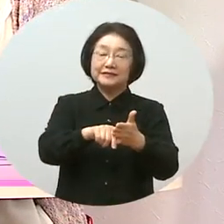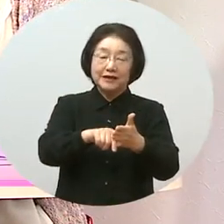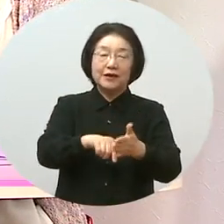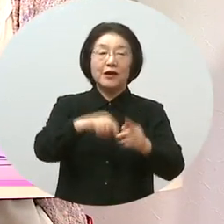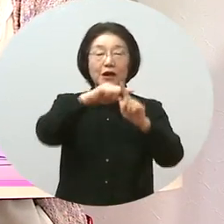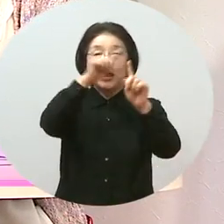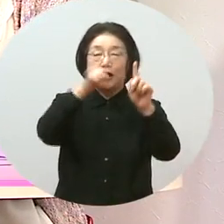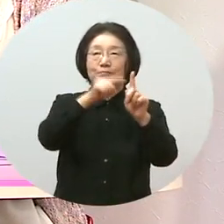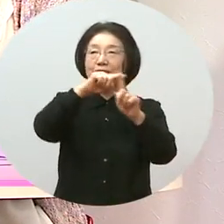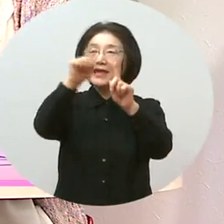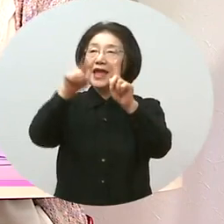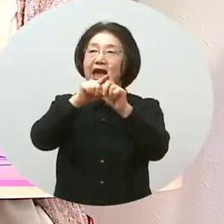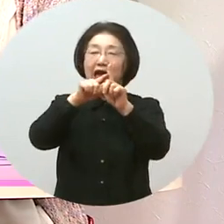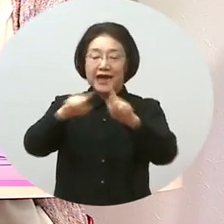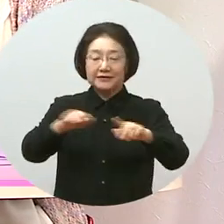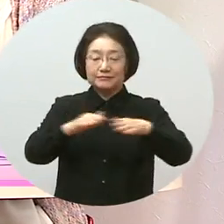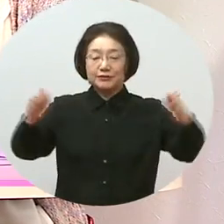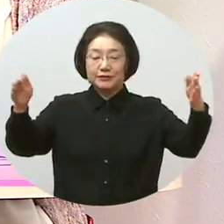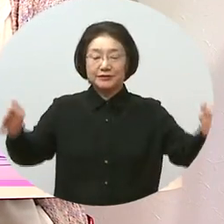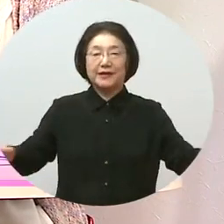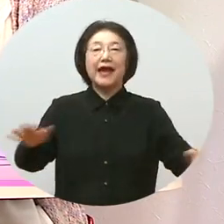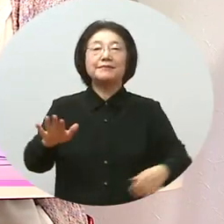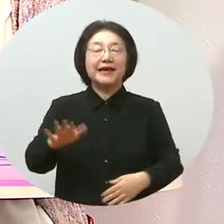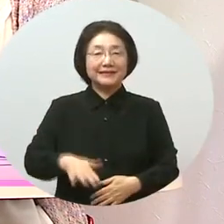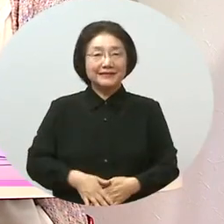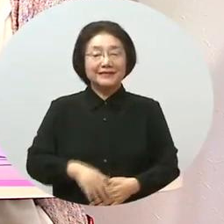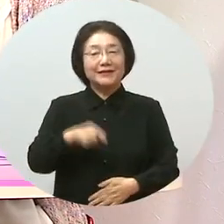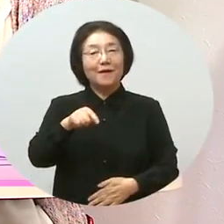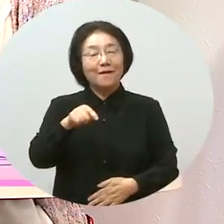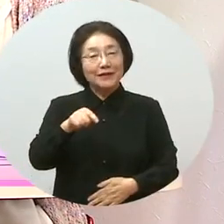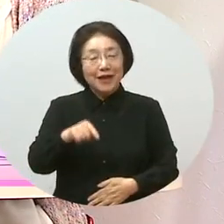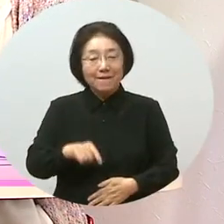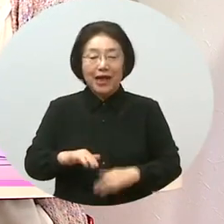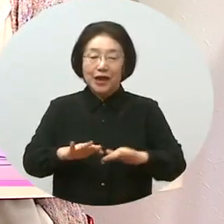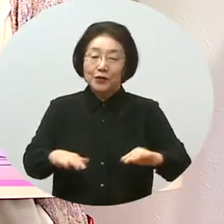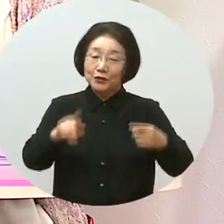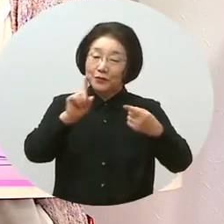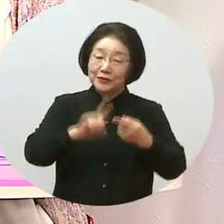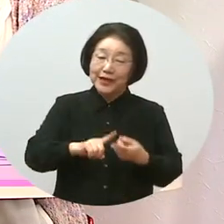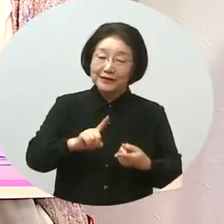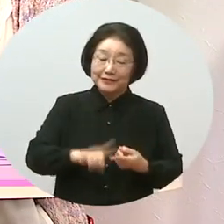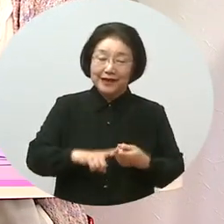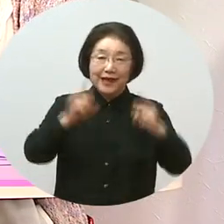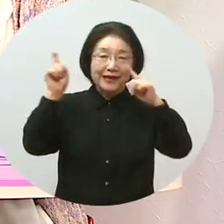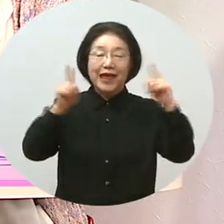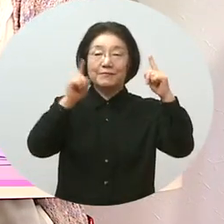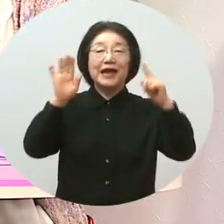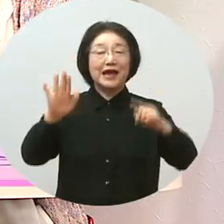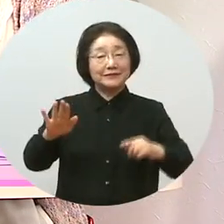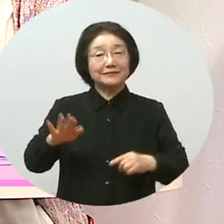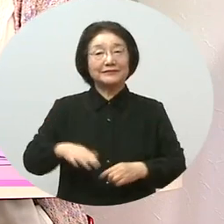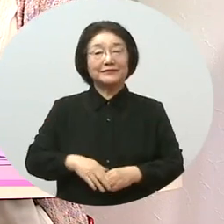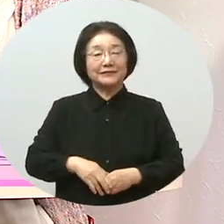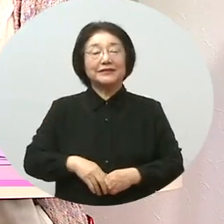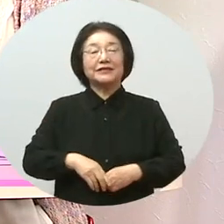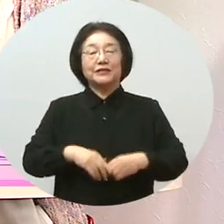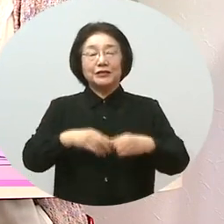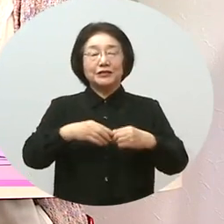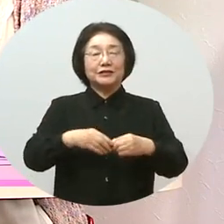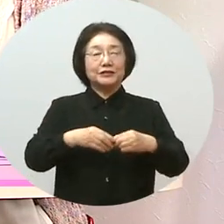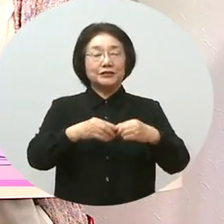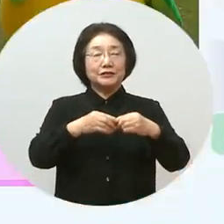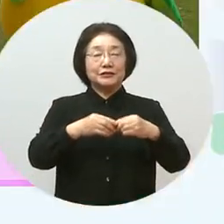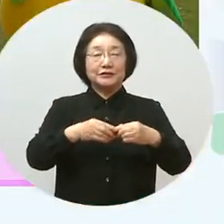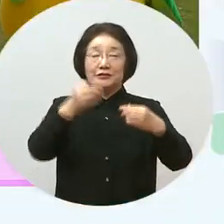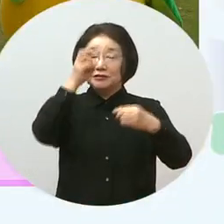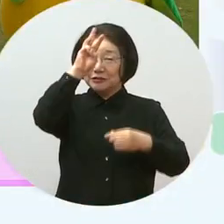会の観光 PR ブースが設けられます。こちらでは子ども向けゲームが行われるほか、湘南江ノ島海の女王と王